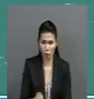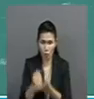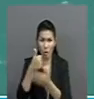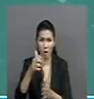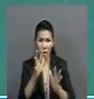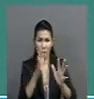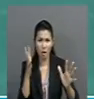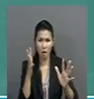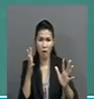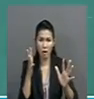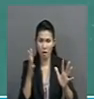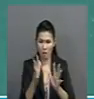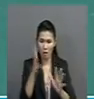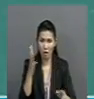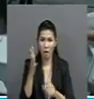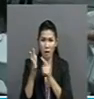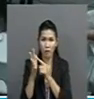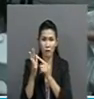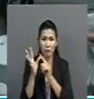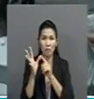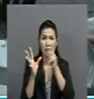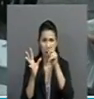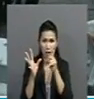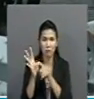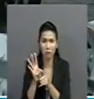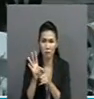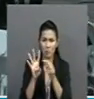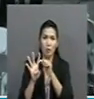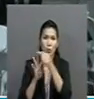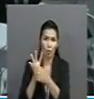5คนแต่ว่า1ใน5เสียชีวิตไป1ดังนั้นรอดชีวิต4คนนะครับ